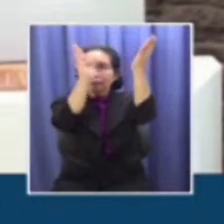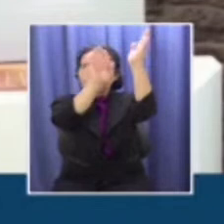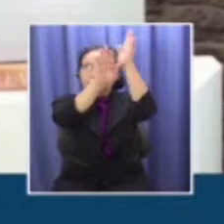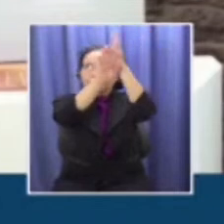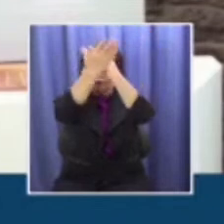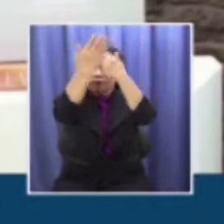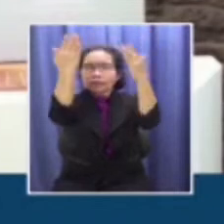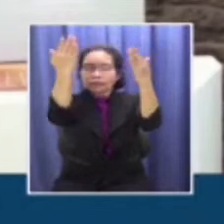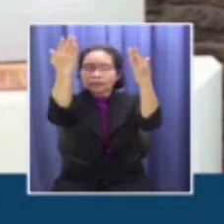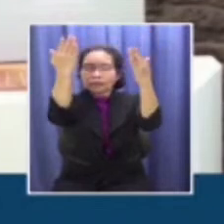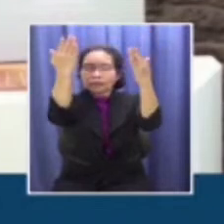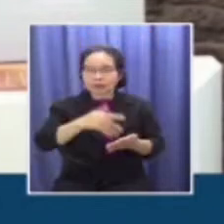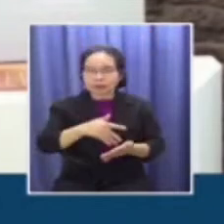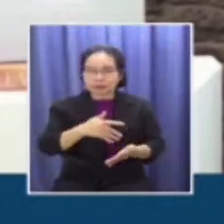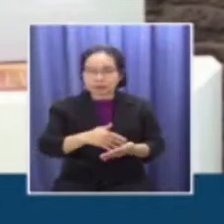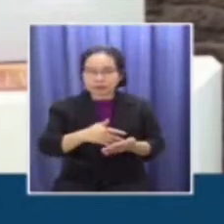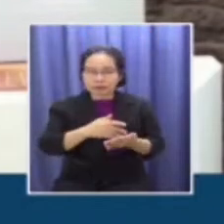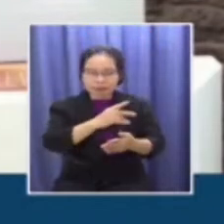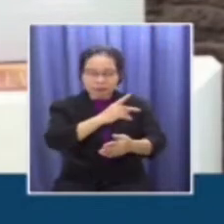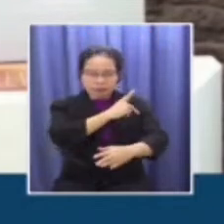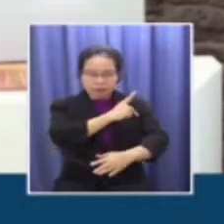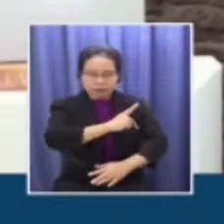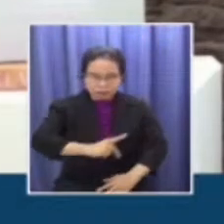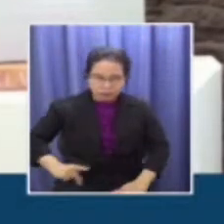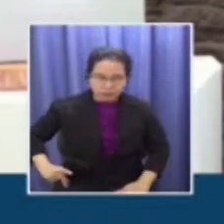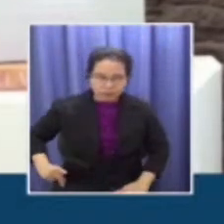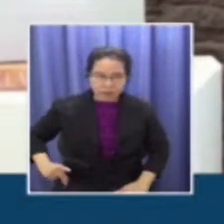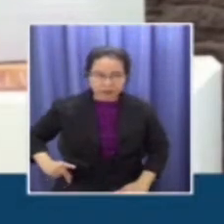Ɛfiri sɛ ɛnɛ bɔne